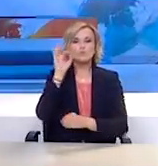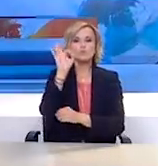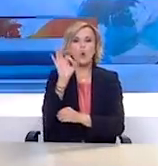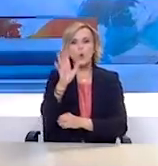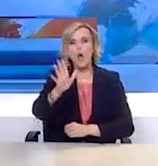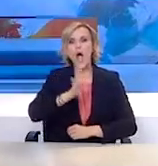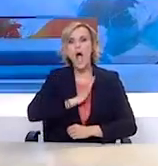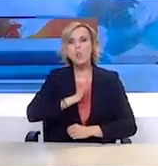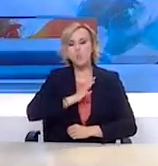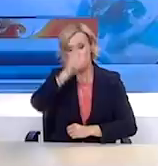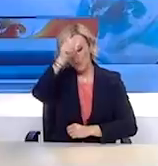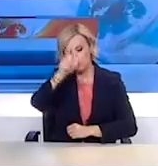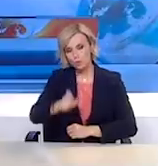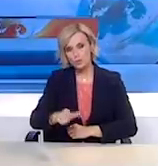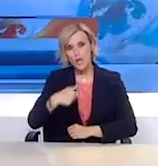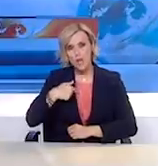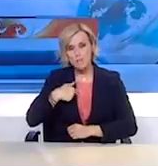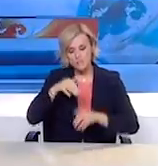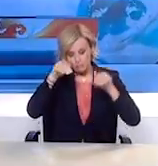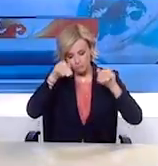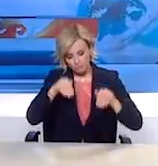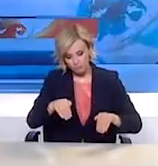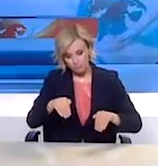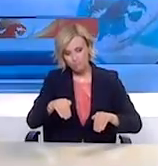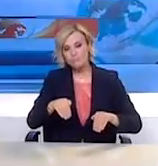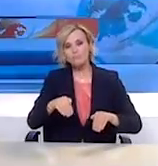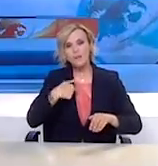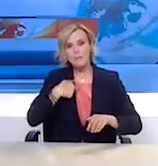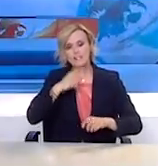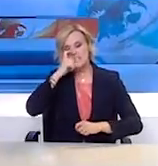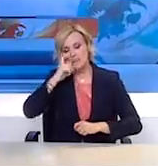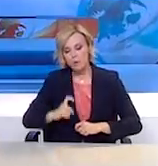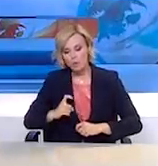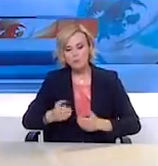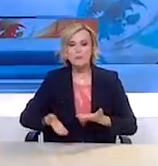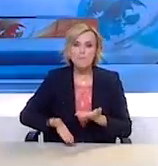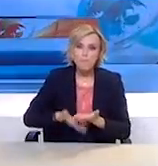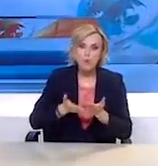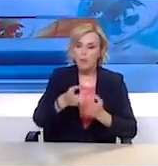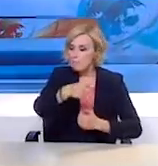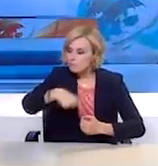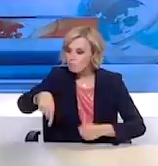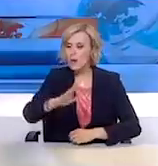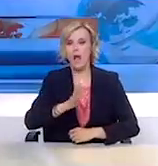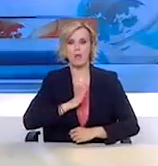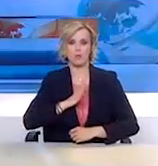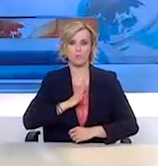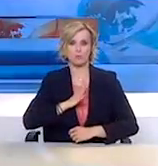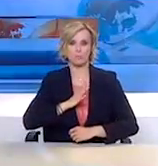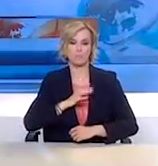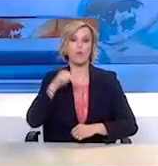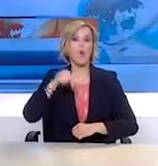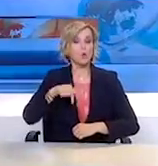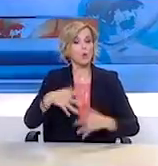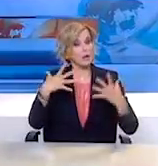υπηρετούμε, είναι καθήκον μας θα έλεγα, και το καθήκον αυτό το υπηρετούμε με επιτυχία. Ο δημόσιος